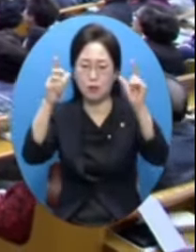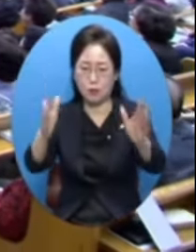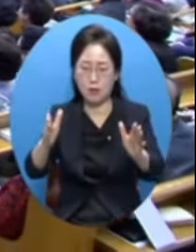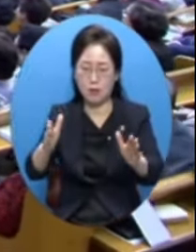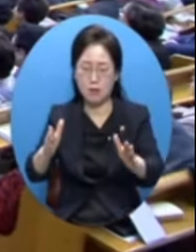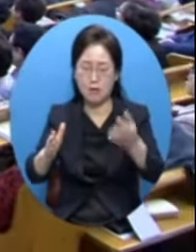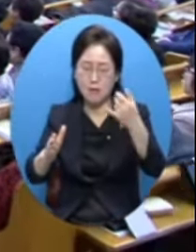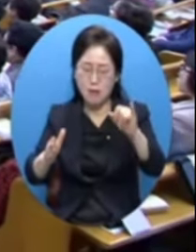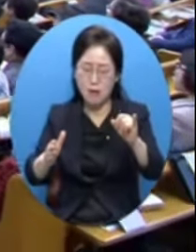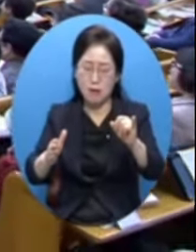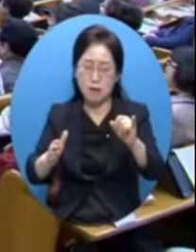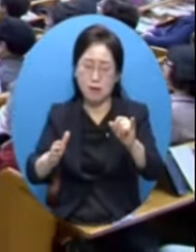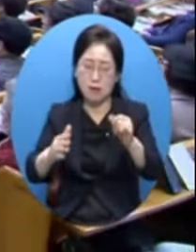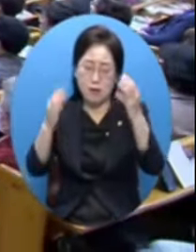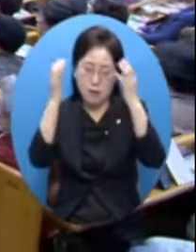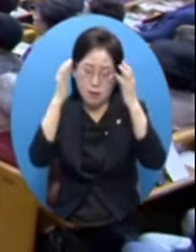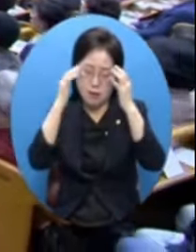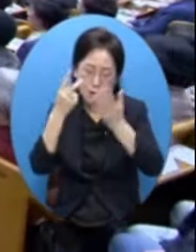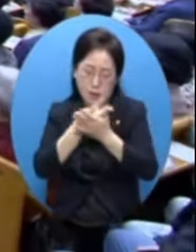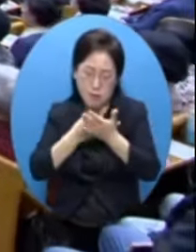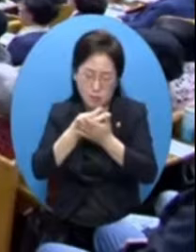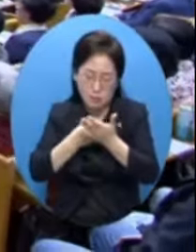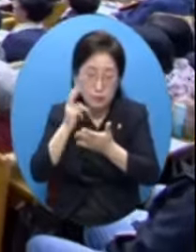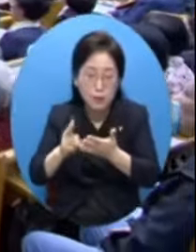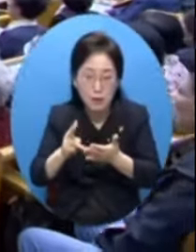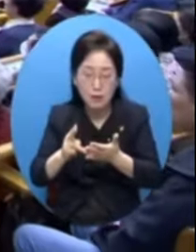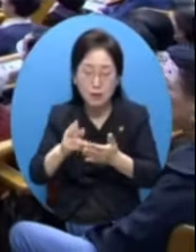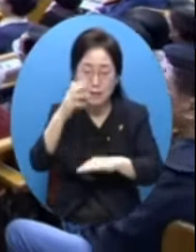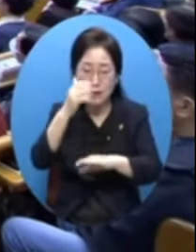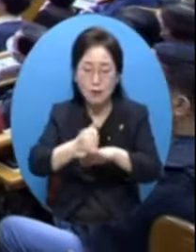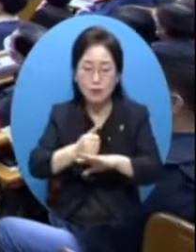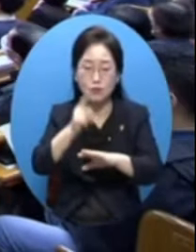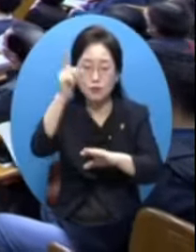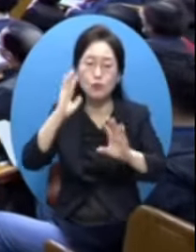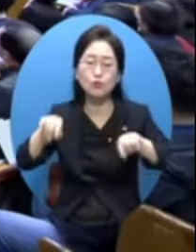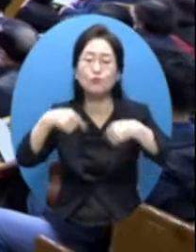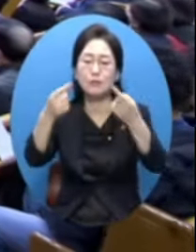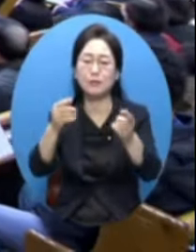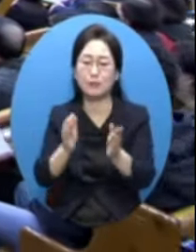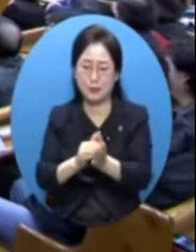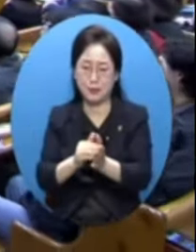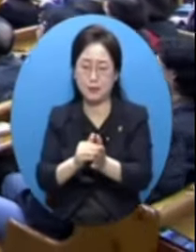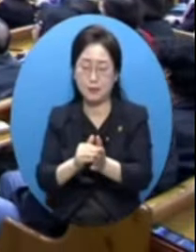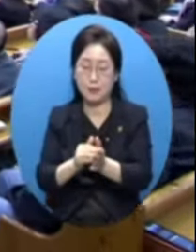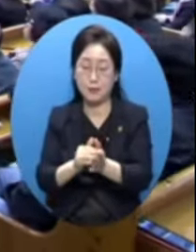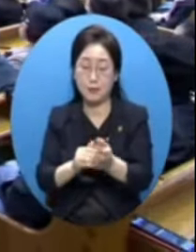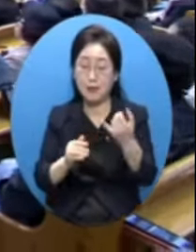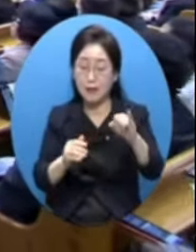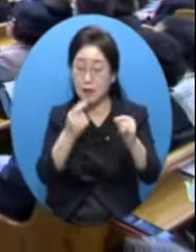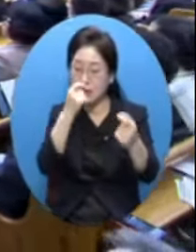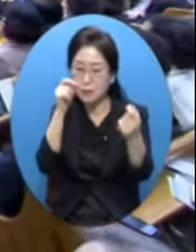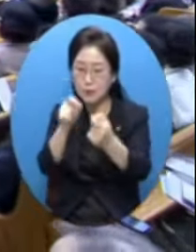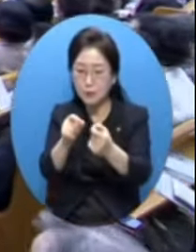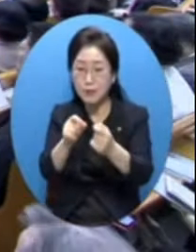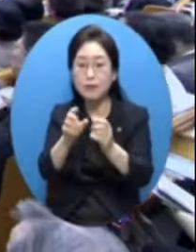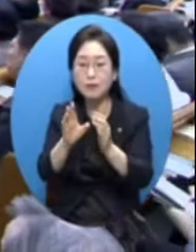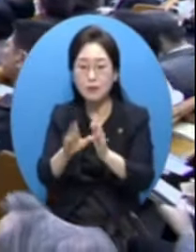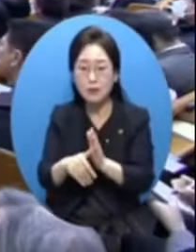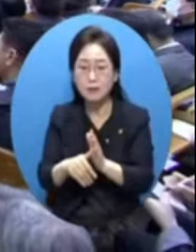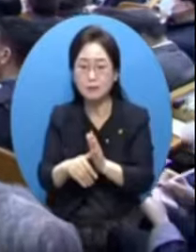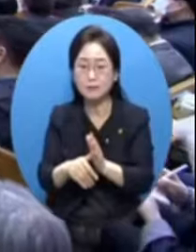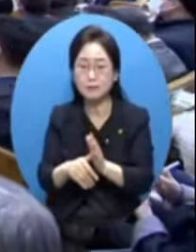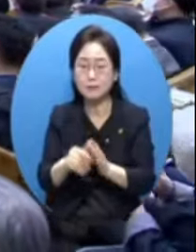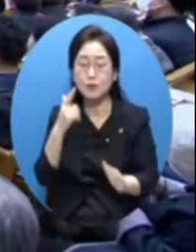극한 고통과 씨름하다가 천국에 갔습니다. 이 딸이 죽을 날이 얼마 남지 않게 되자